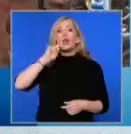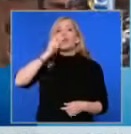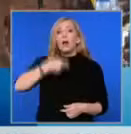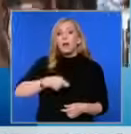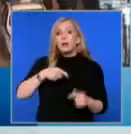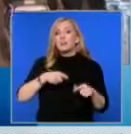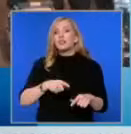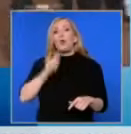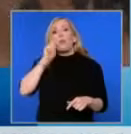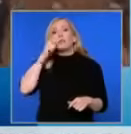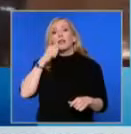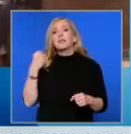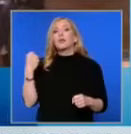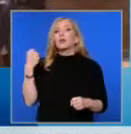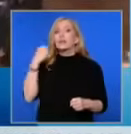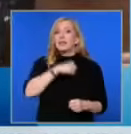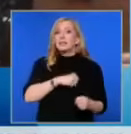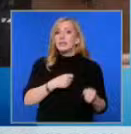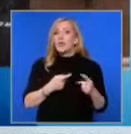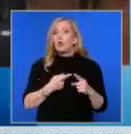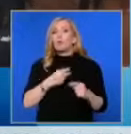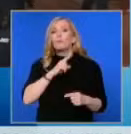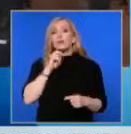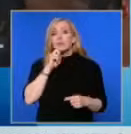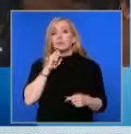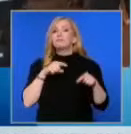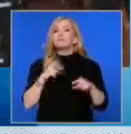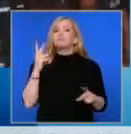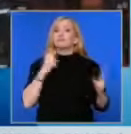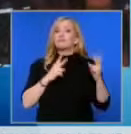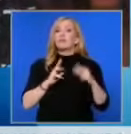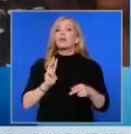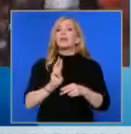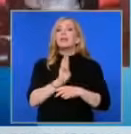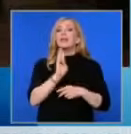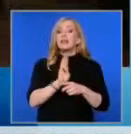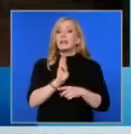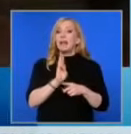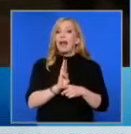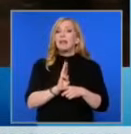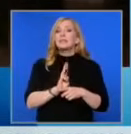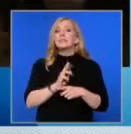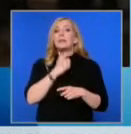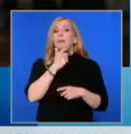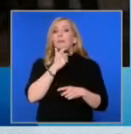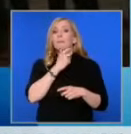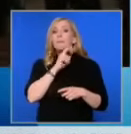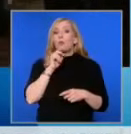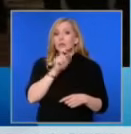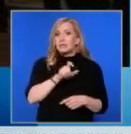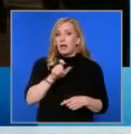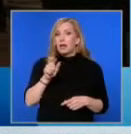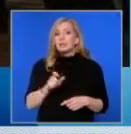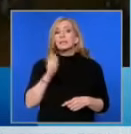оплакване от полицейско насилие, стана ясно, че общо 13 служители на Столичната дирекция на Вътрешното министерство са наказани, 9 от тях са с